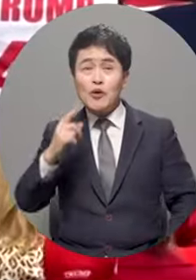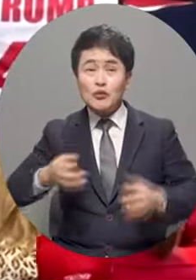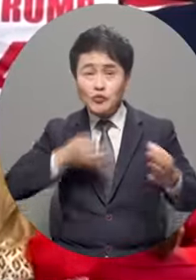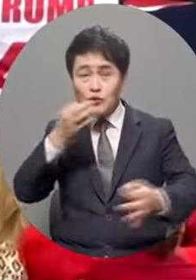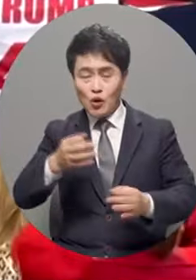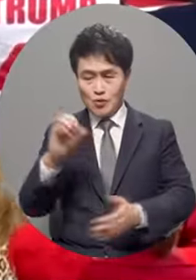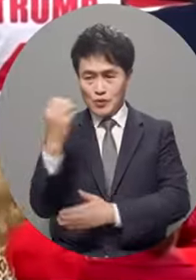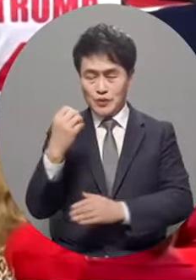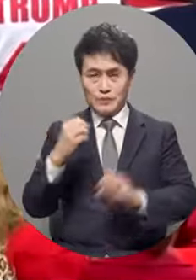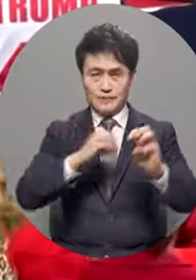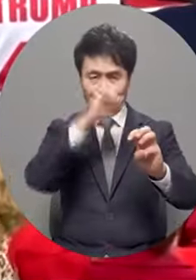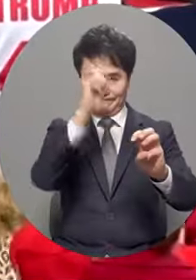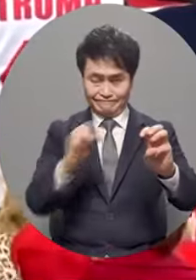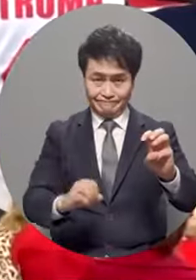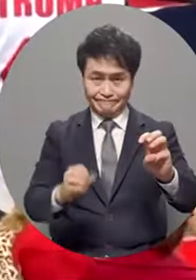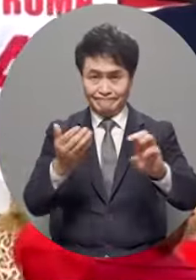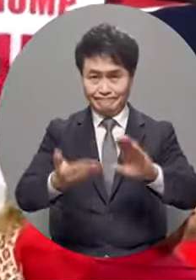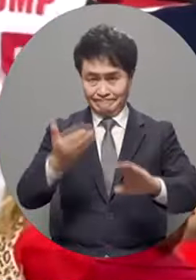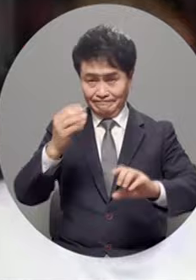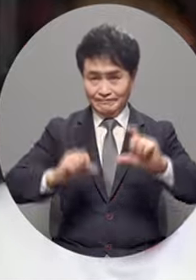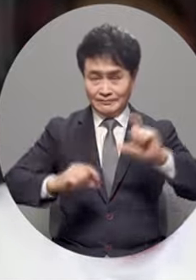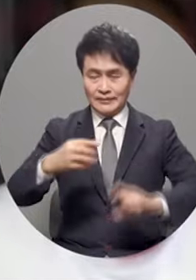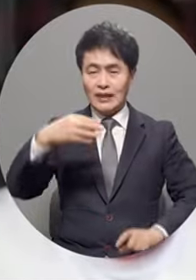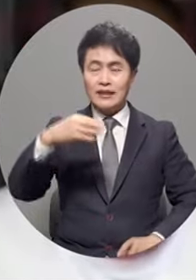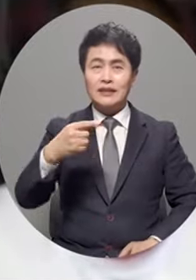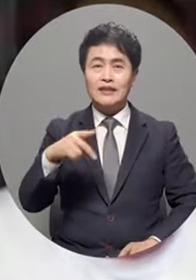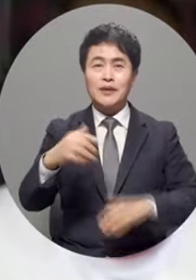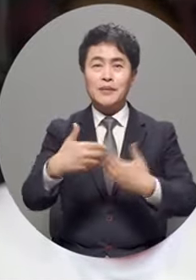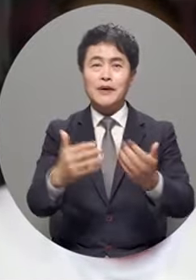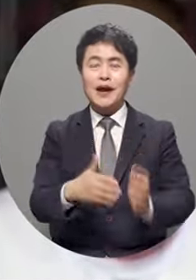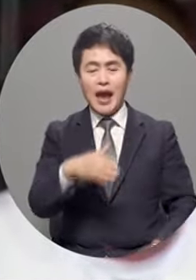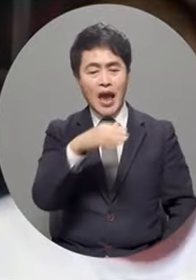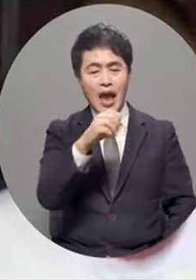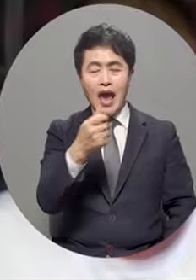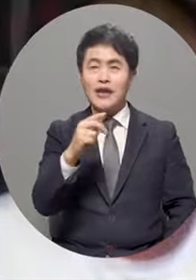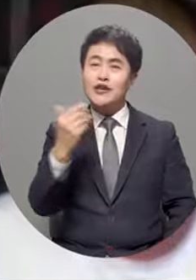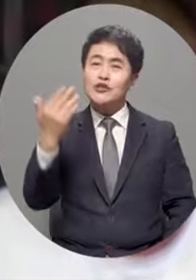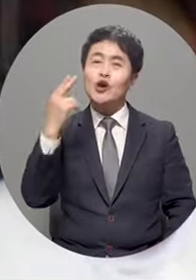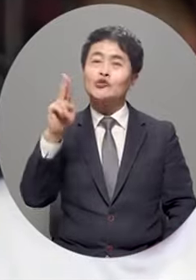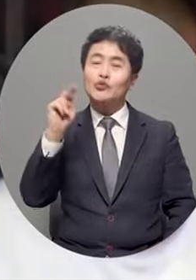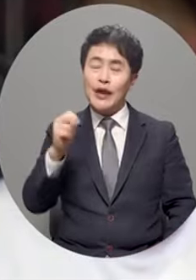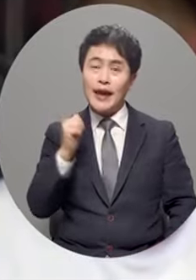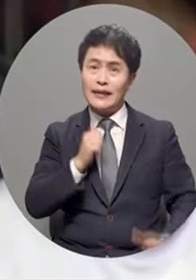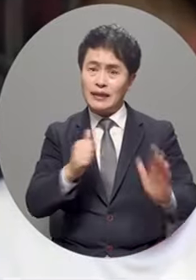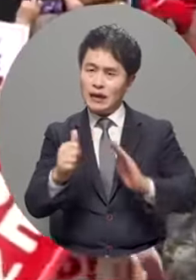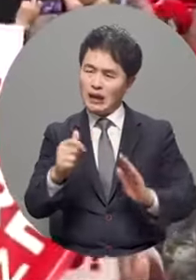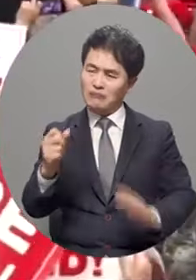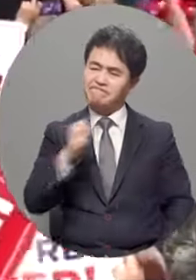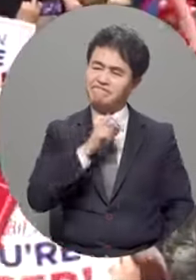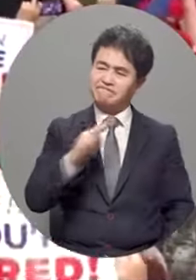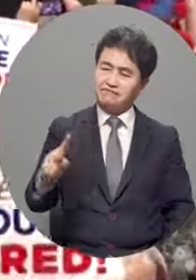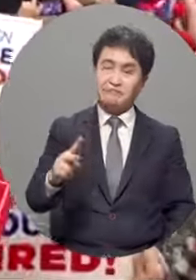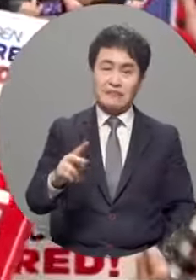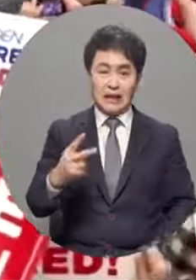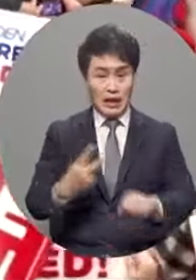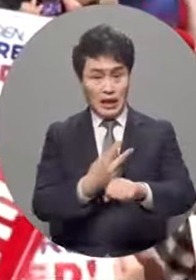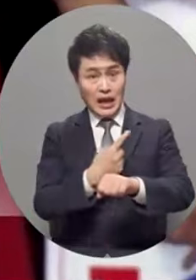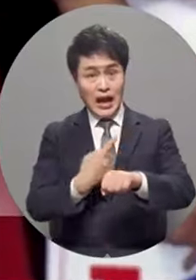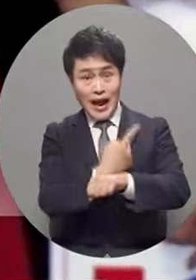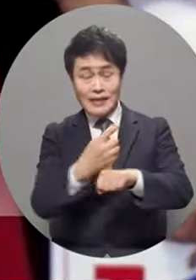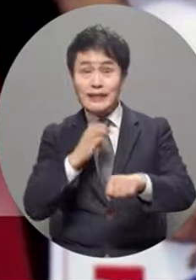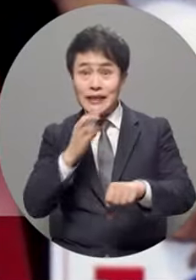여론조사에서 30%포인트 이상 앞서는 트럼프에게 헤일리 전 유엔 대사는 더 이상 상대도 아니었습니다. 1시간 30분